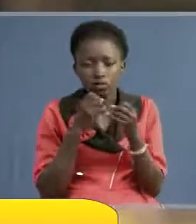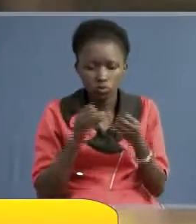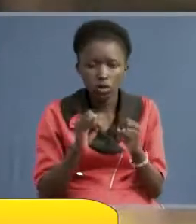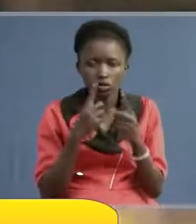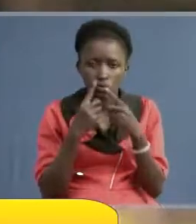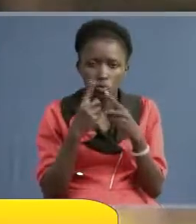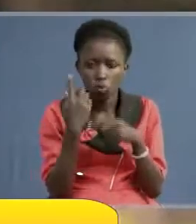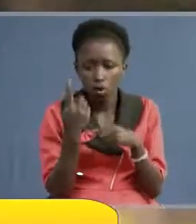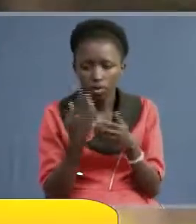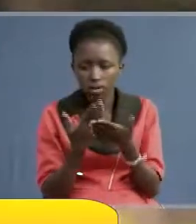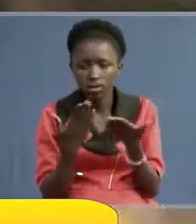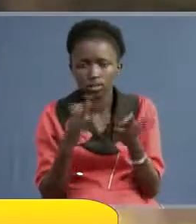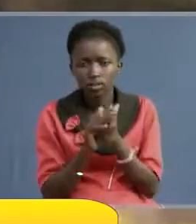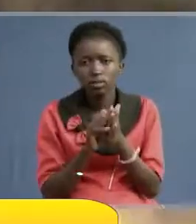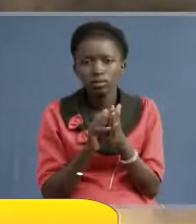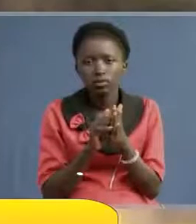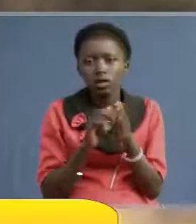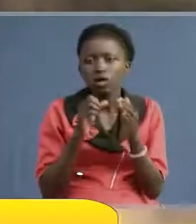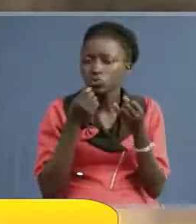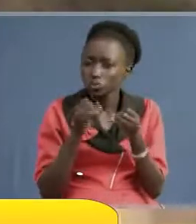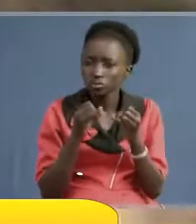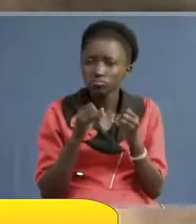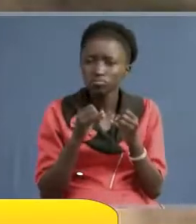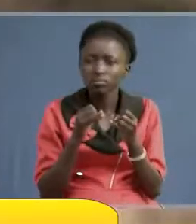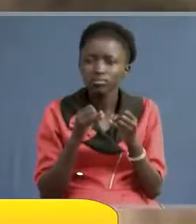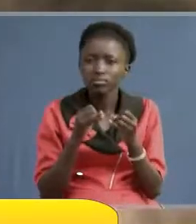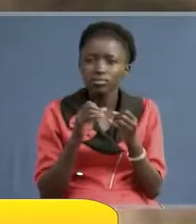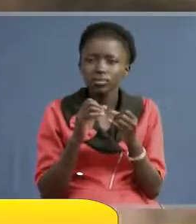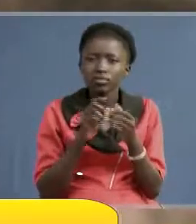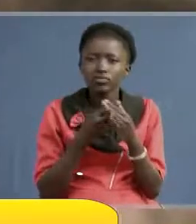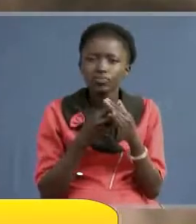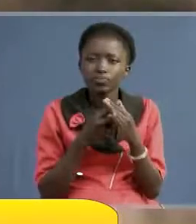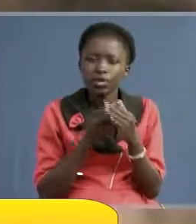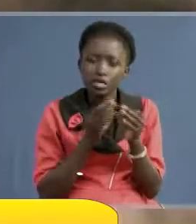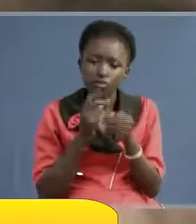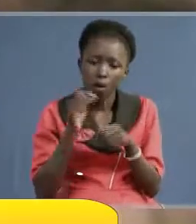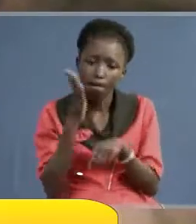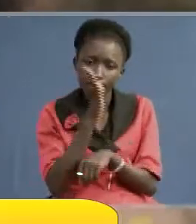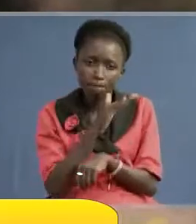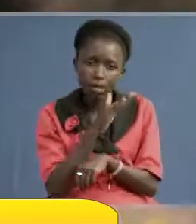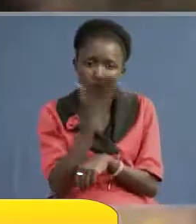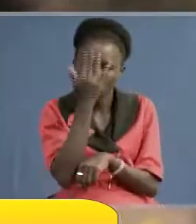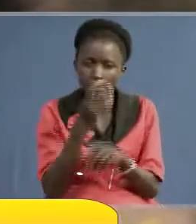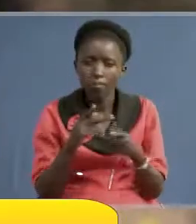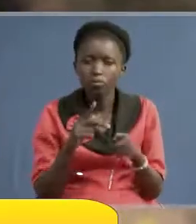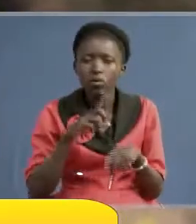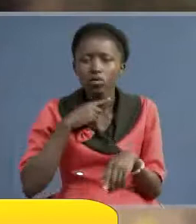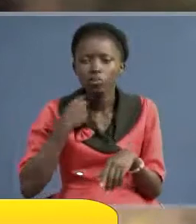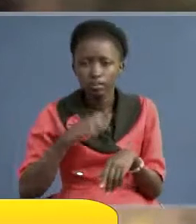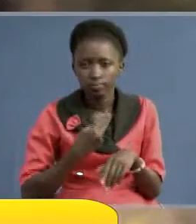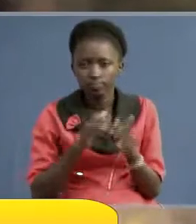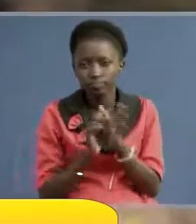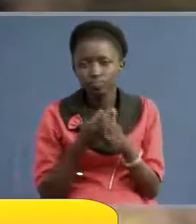to is one of the things that most people struggle with. And if you go back to why people commit